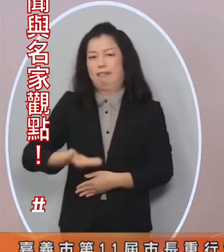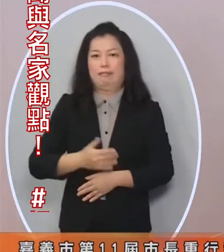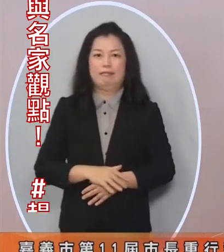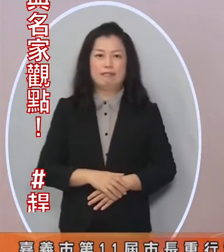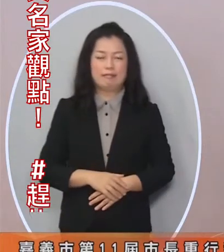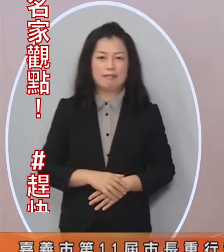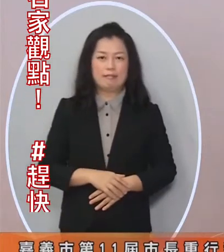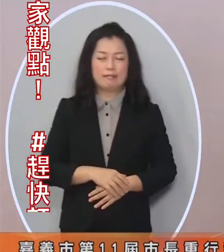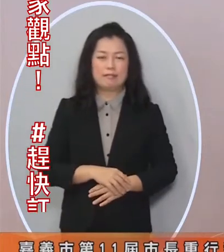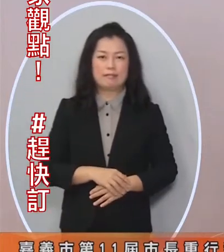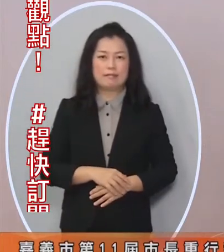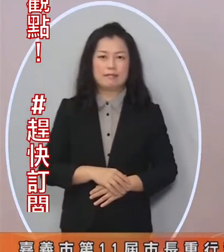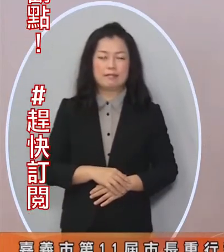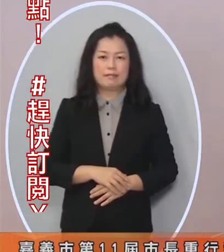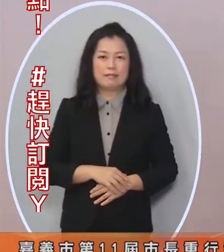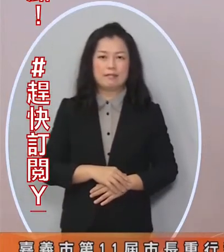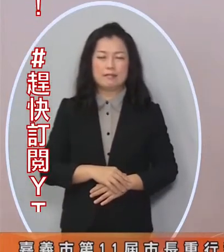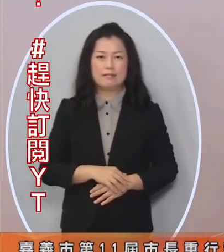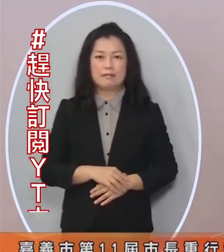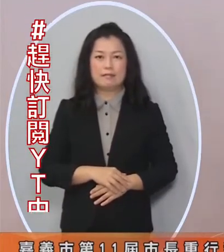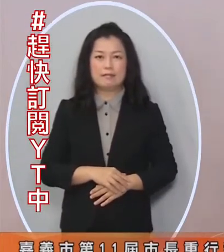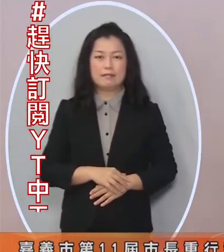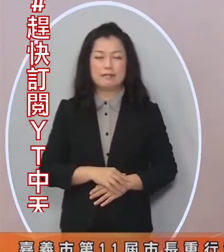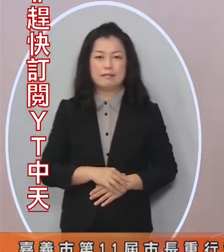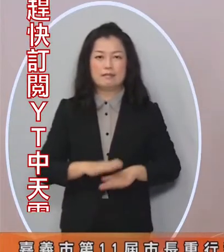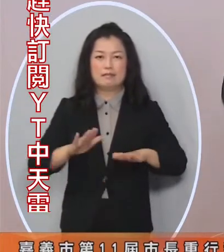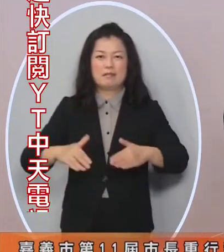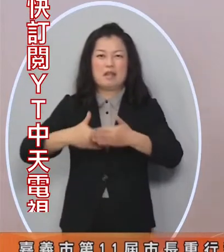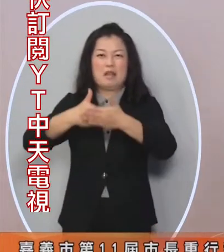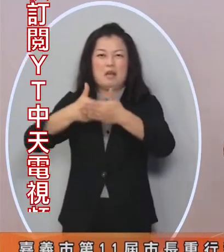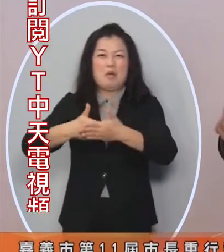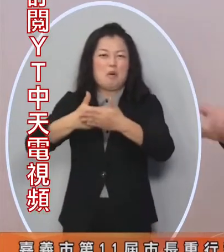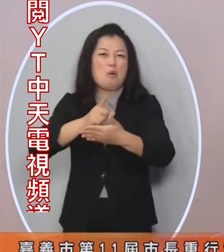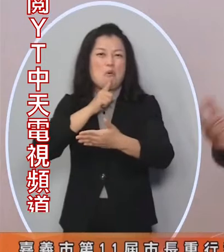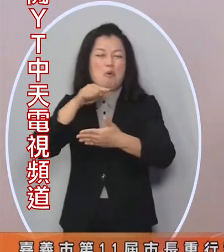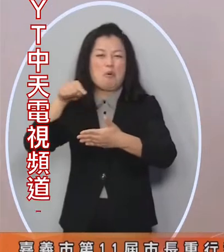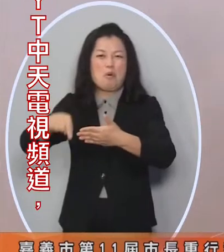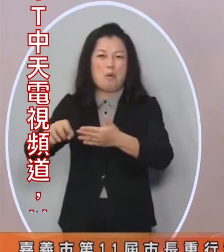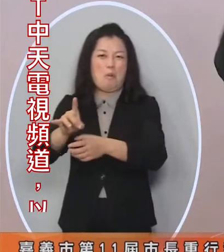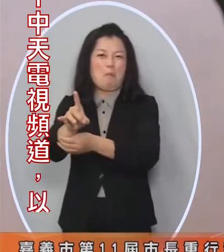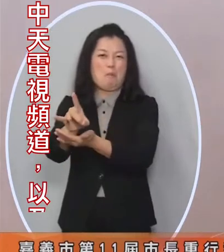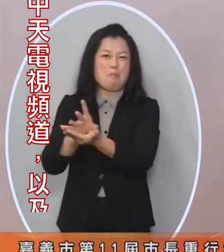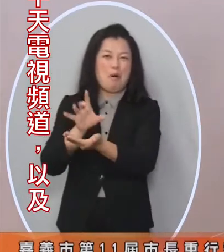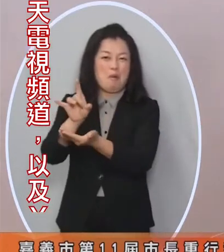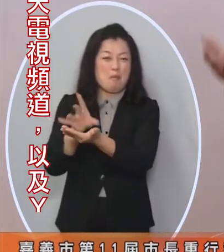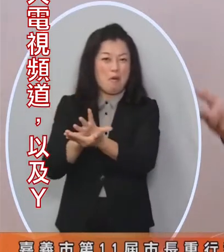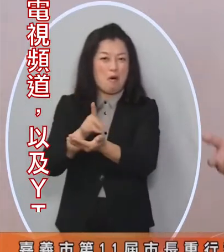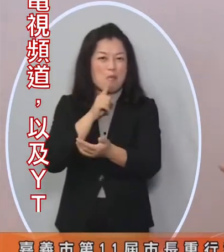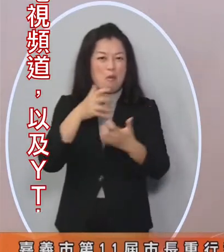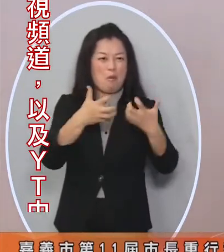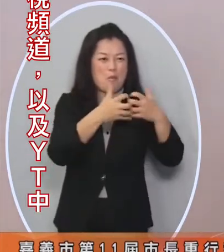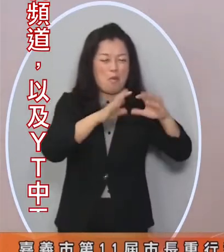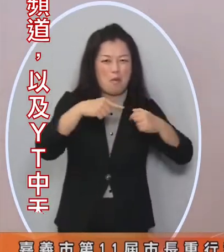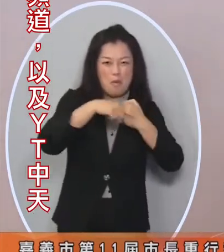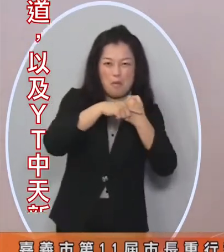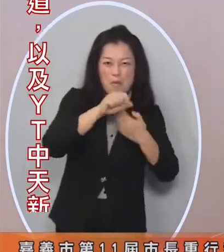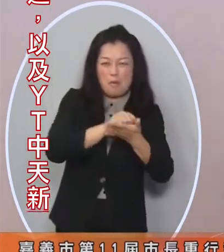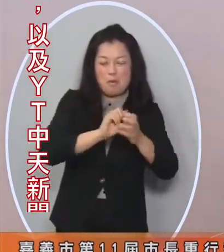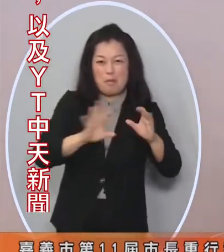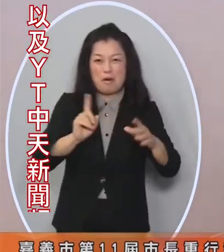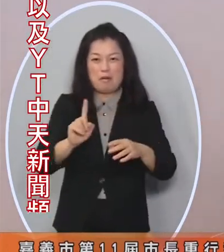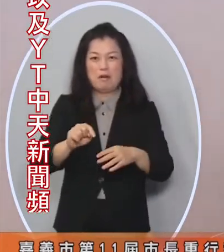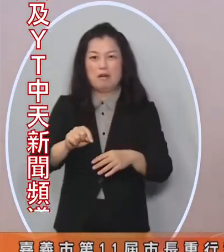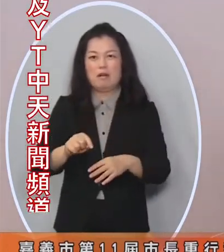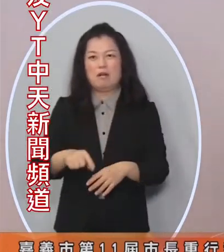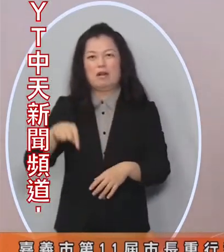输伊啊！啊，即卖讲，就是迄个大陆个什么火炮军。啊！美国甲公布，人造卫星甲照出来，根本你电